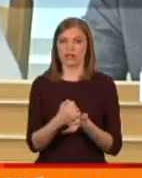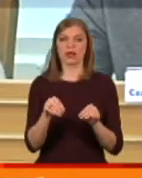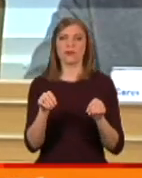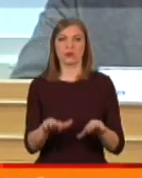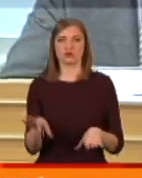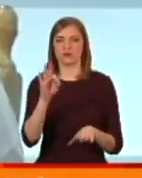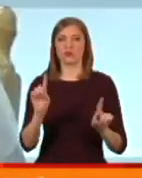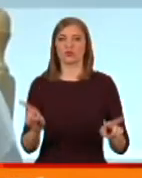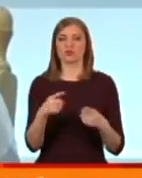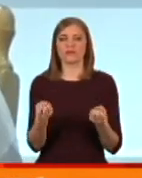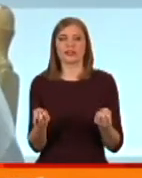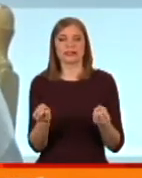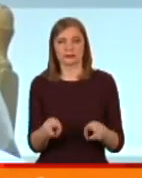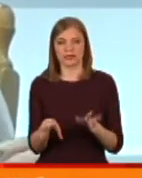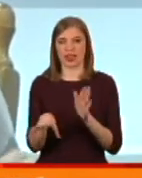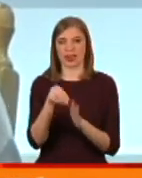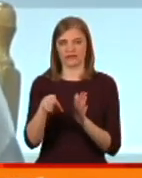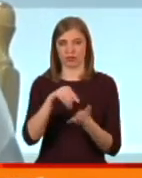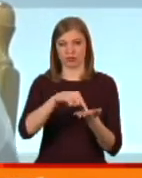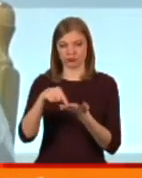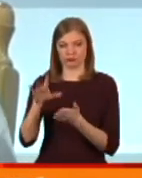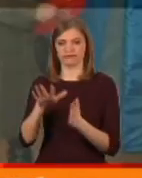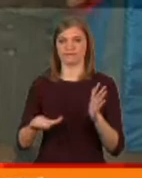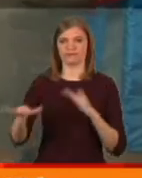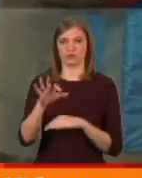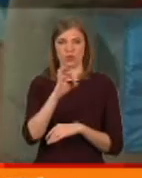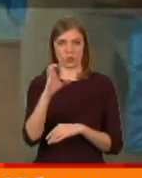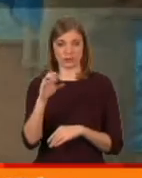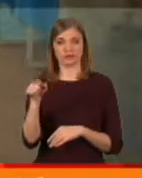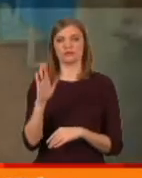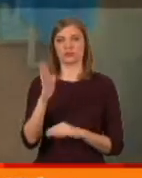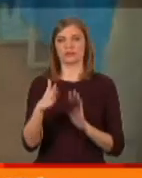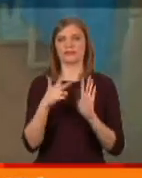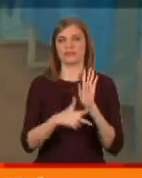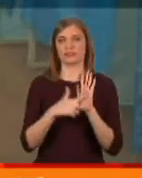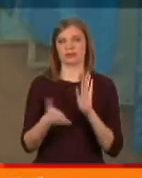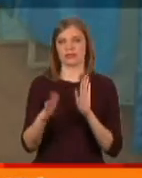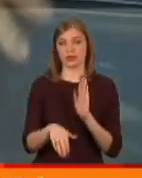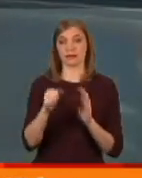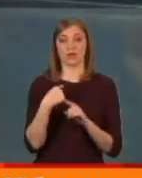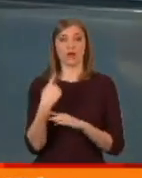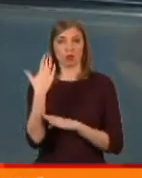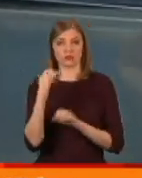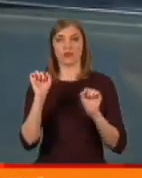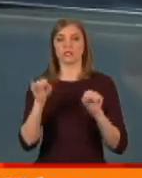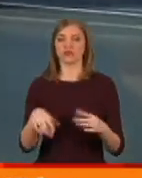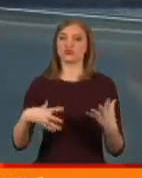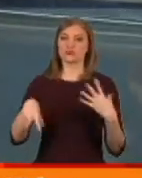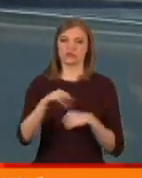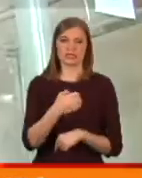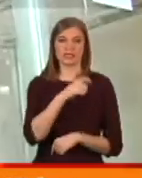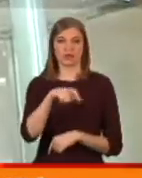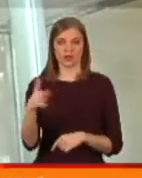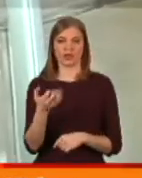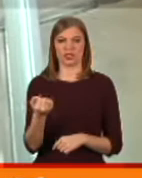постанову про створення спеціальних виборчих дільниць у зоні ООС. Їх буде 80, а проголосувати зможуть усі вояки,